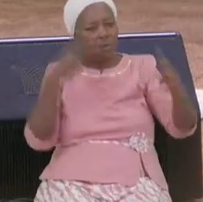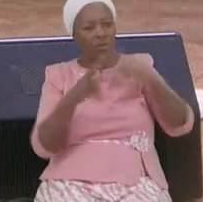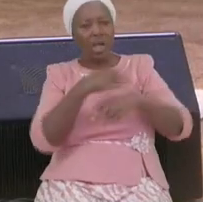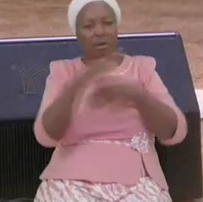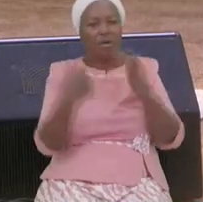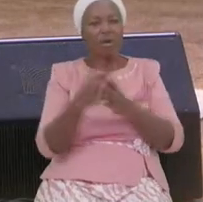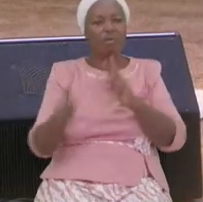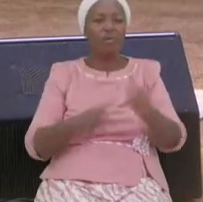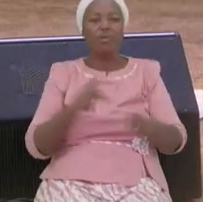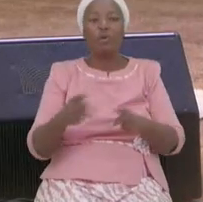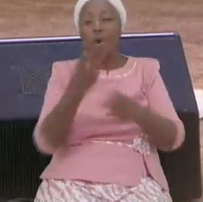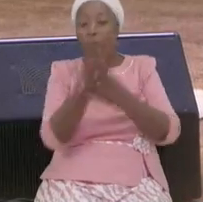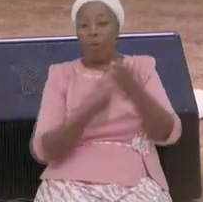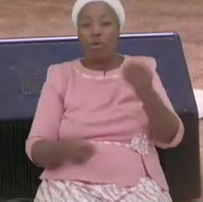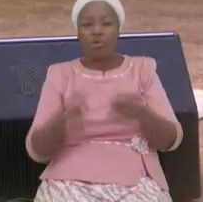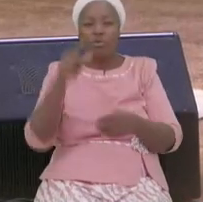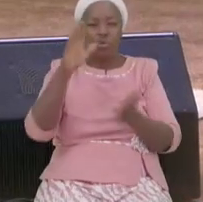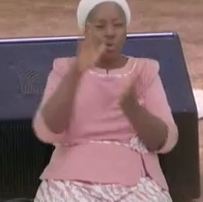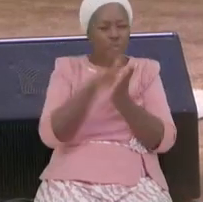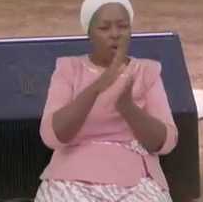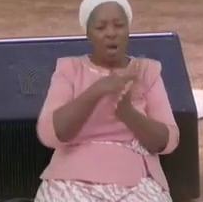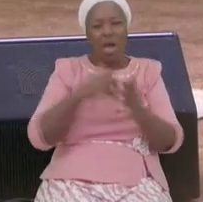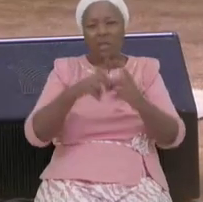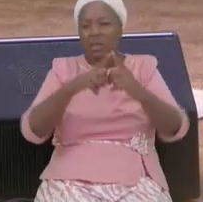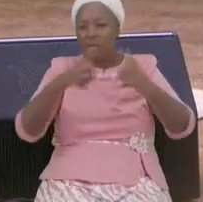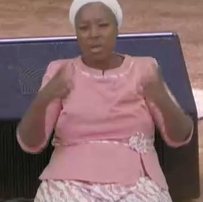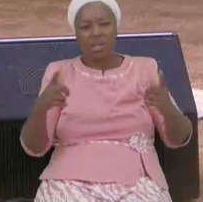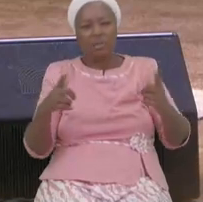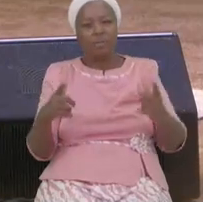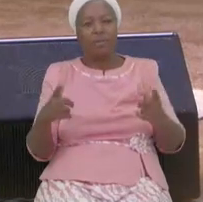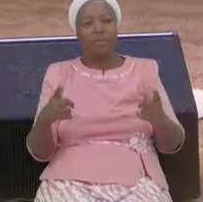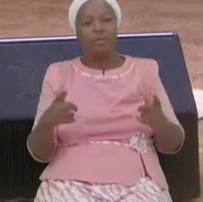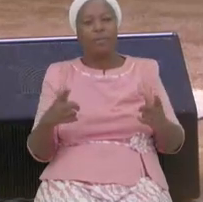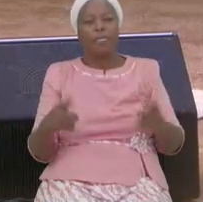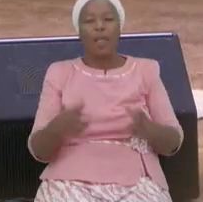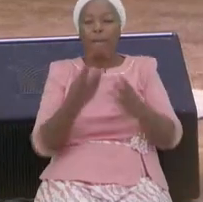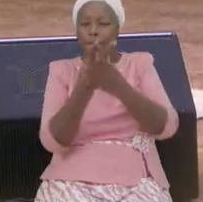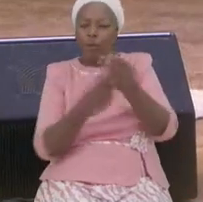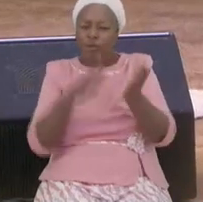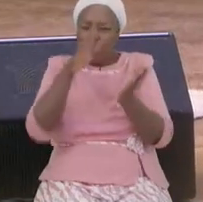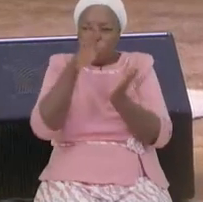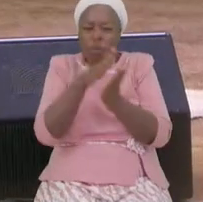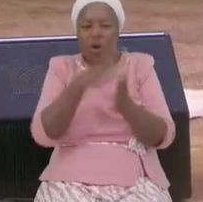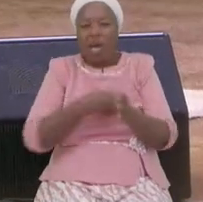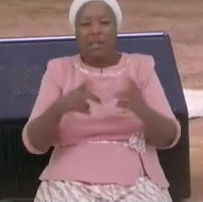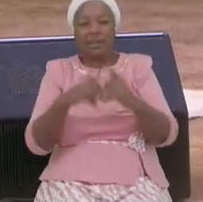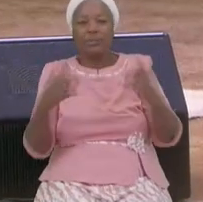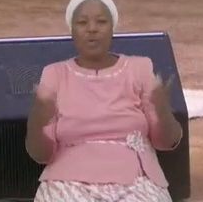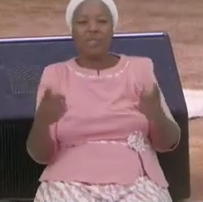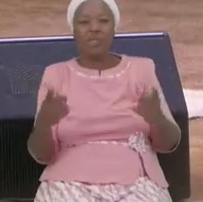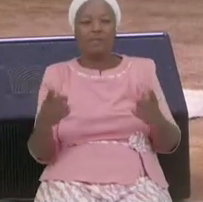prophètes et tout le peuple, depuis le plus petit jusqu'au plus grand, depuis le plus petit jusqu'au plus